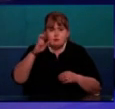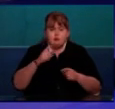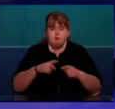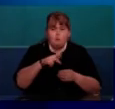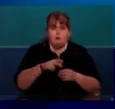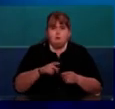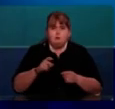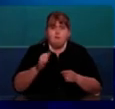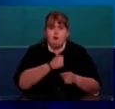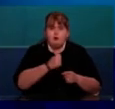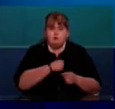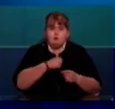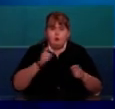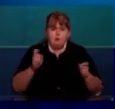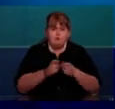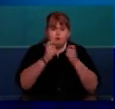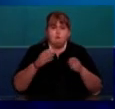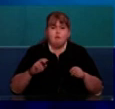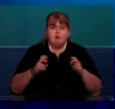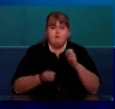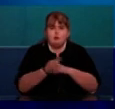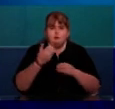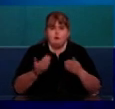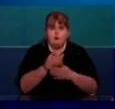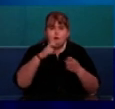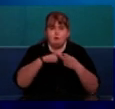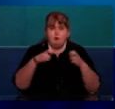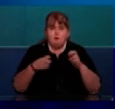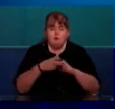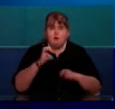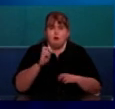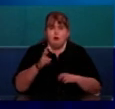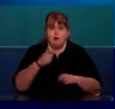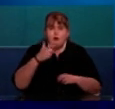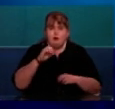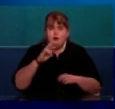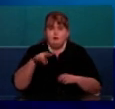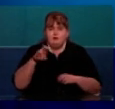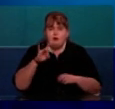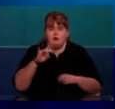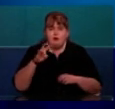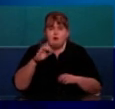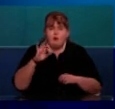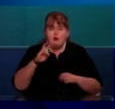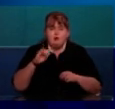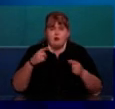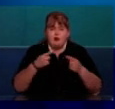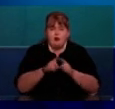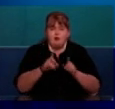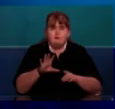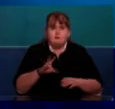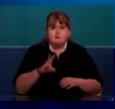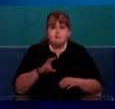конфликты, появляются новые проблемы, такие как гендерное неравенство, современное